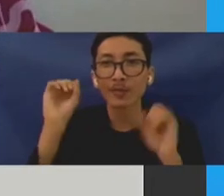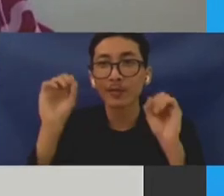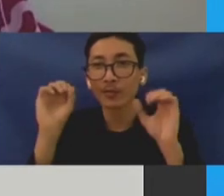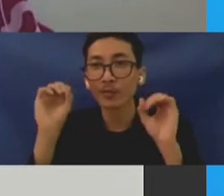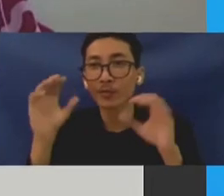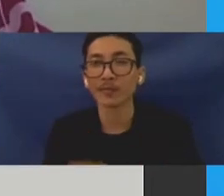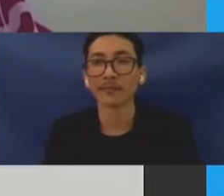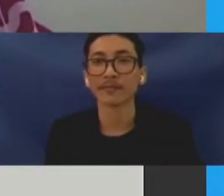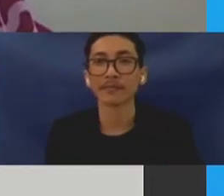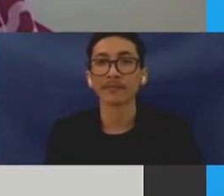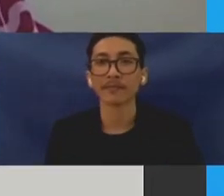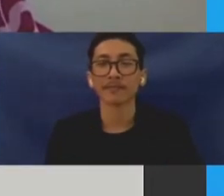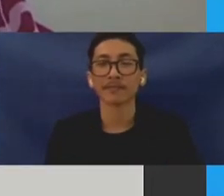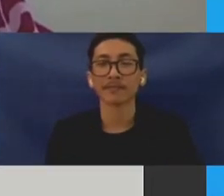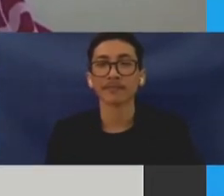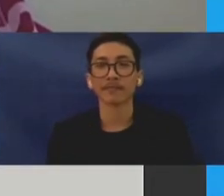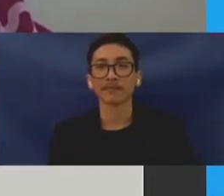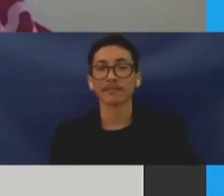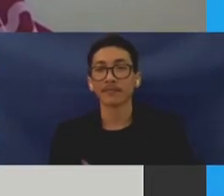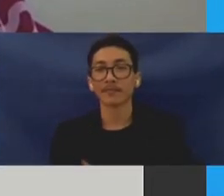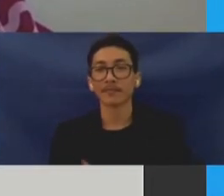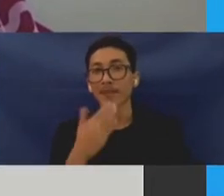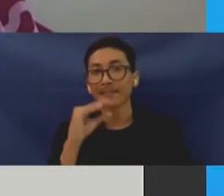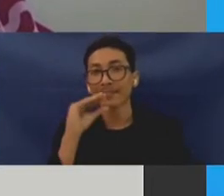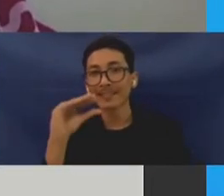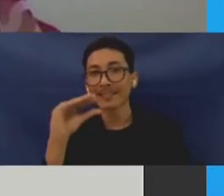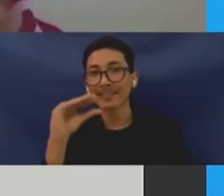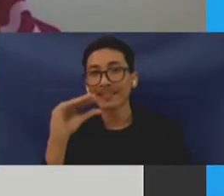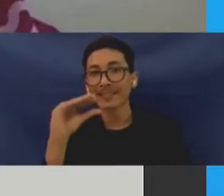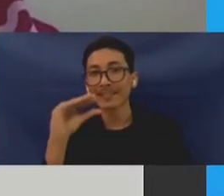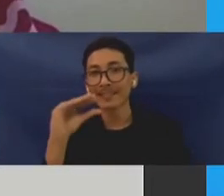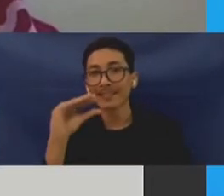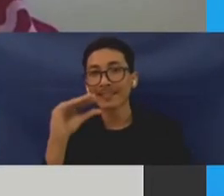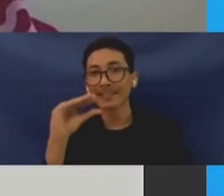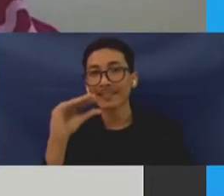Mungkin ketiga Ibu bisa secara aktif menyalakan